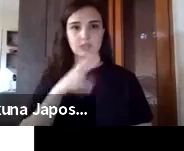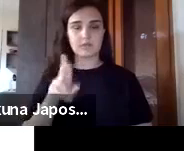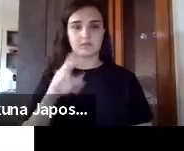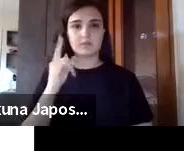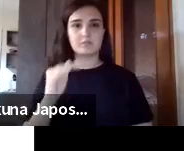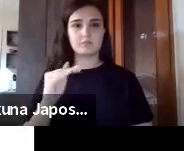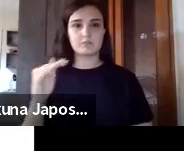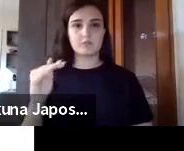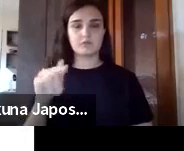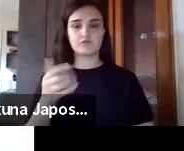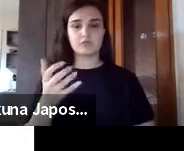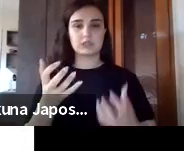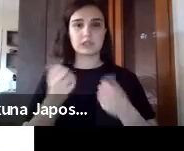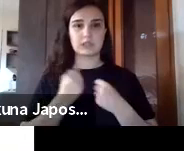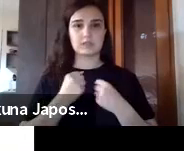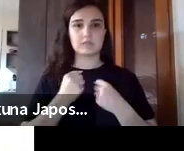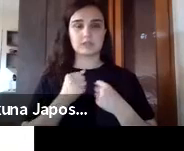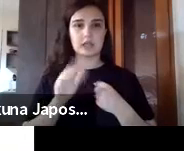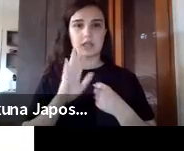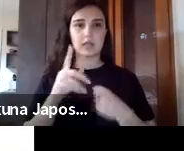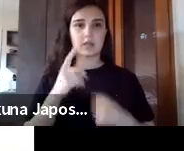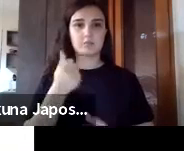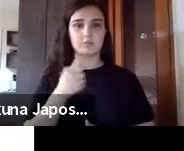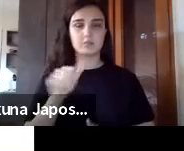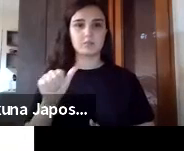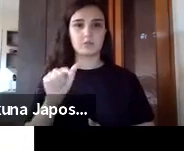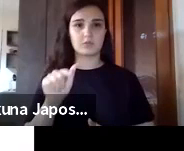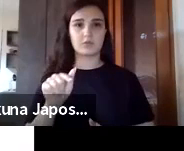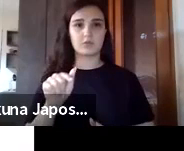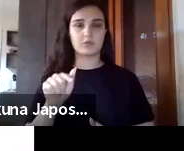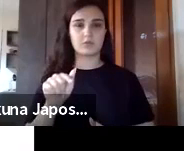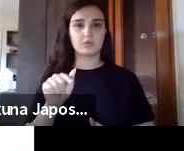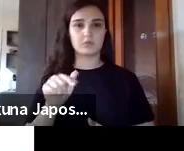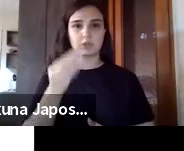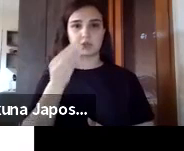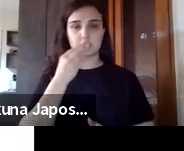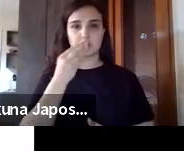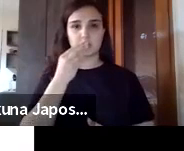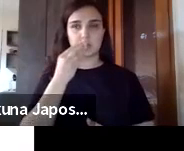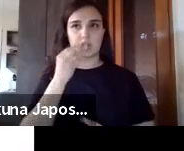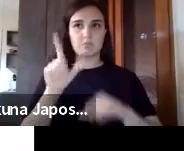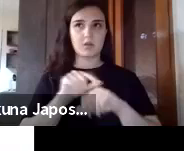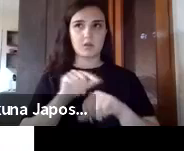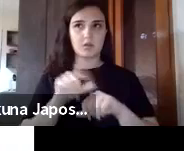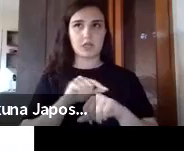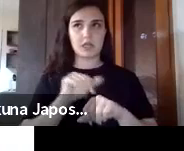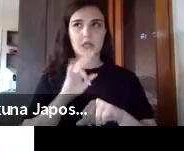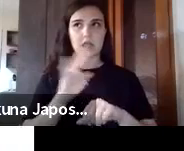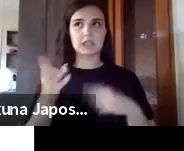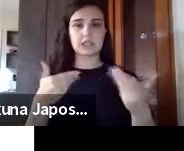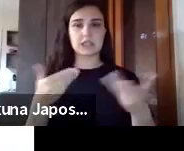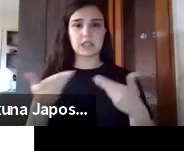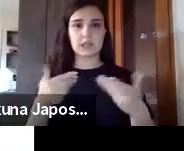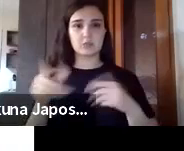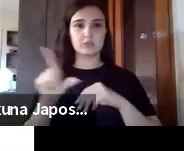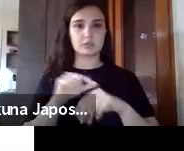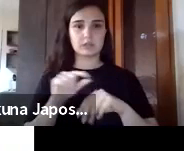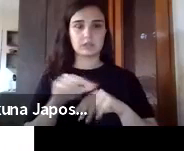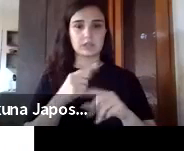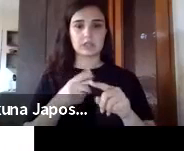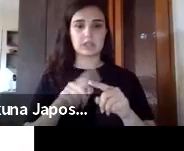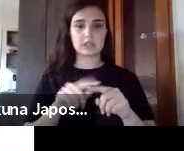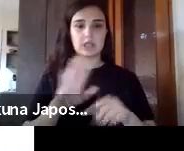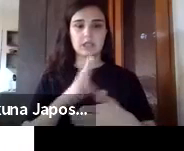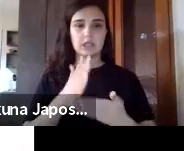ბავშვი იღებს არა მხოლოდ აი ესეთ ჭამის მანერას, ან სიარულის მანერას, ეს არ არის